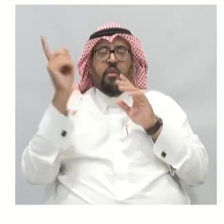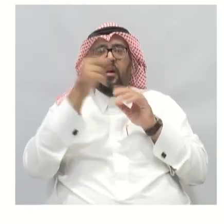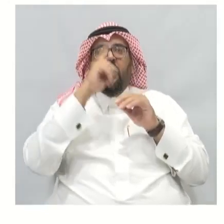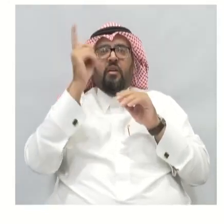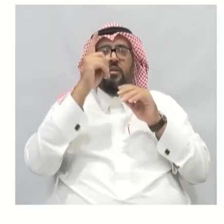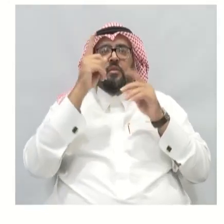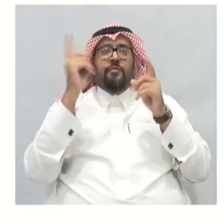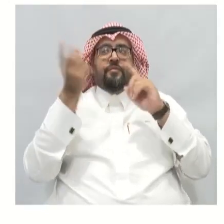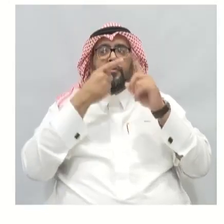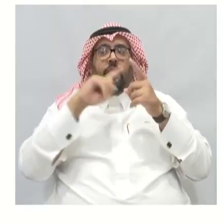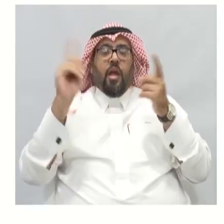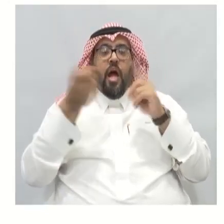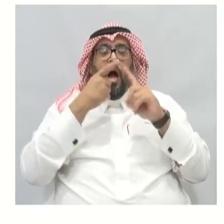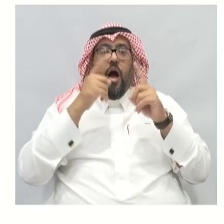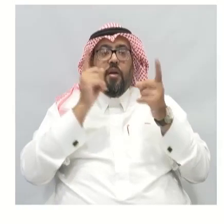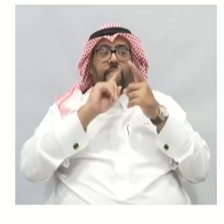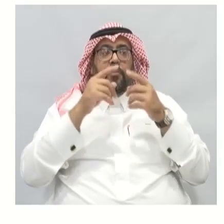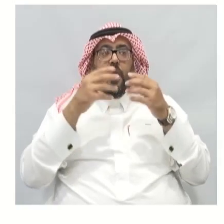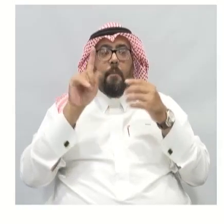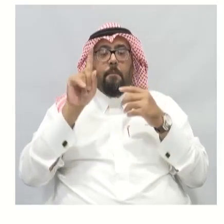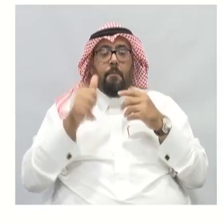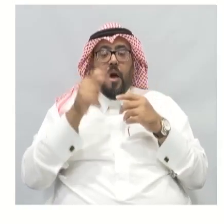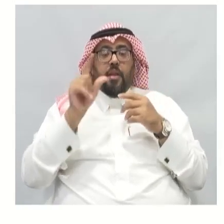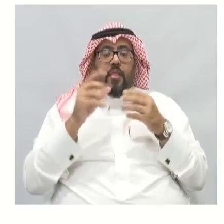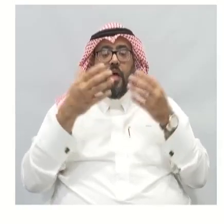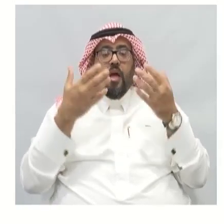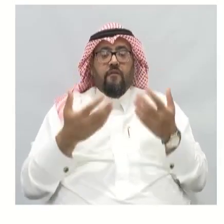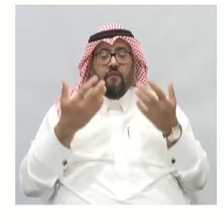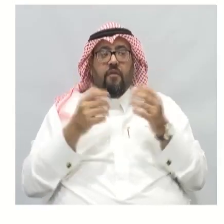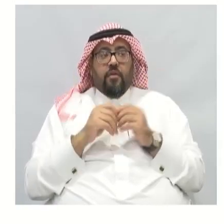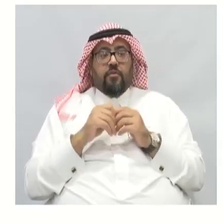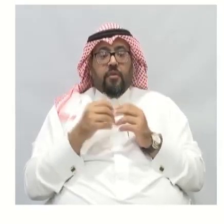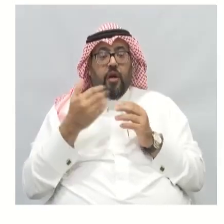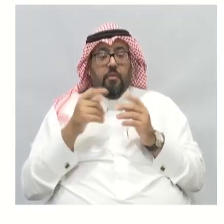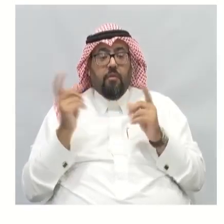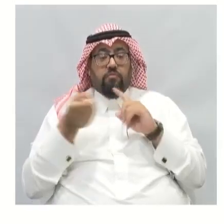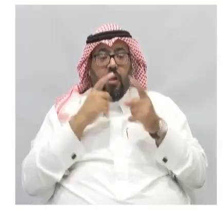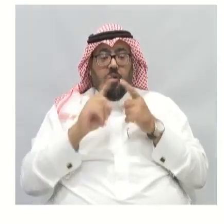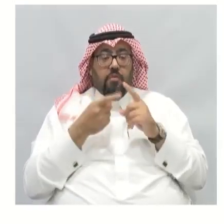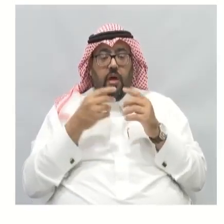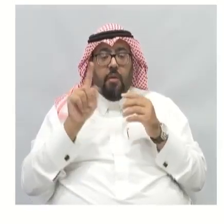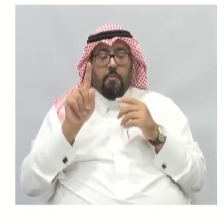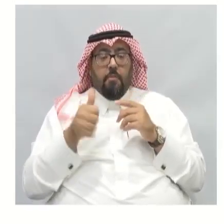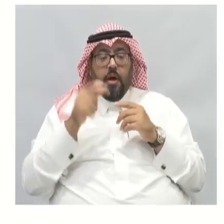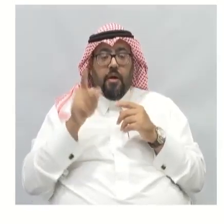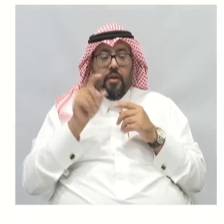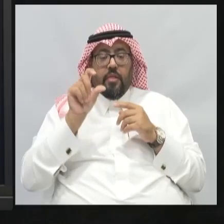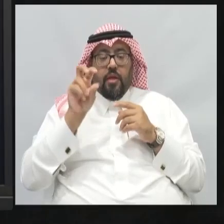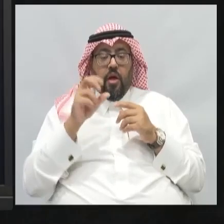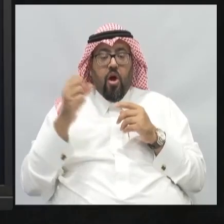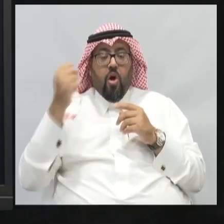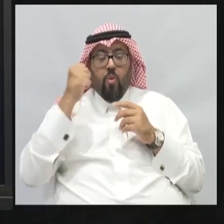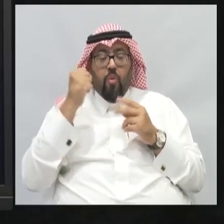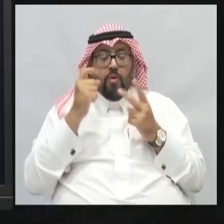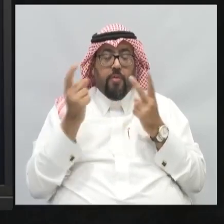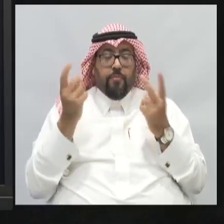ويسمى بالحرب البارده وكان قبل ان تقوم الحرب البارده عرفنا ان هناك قوتان